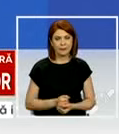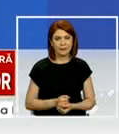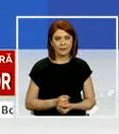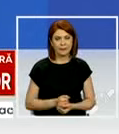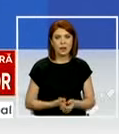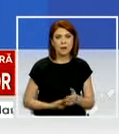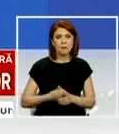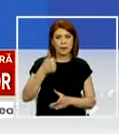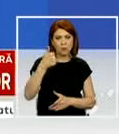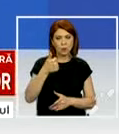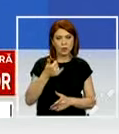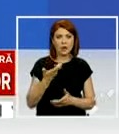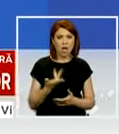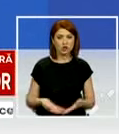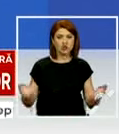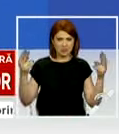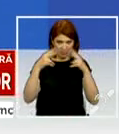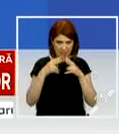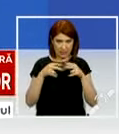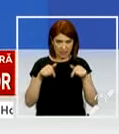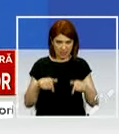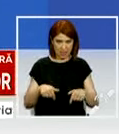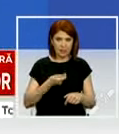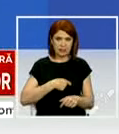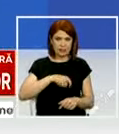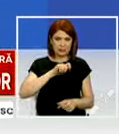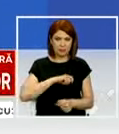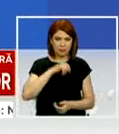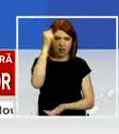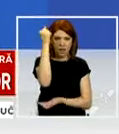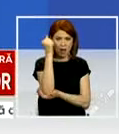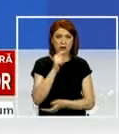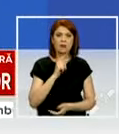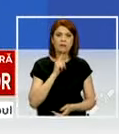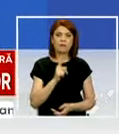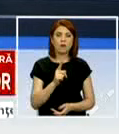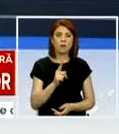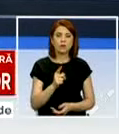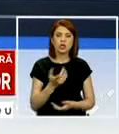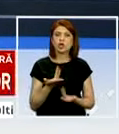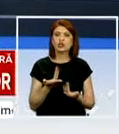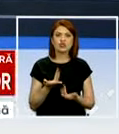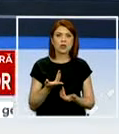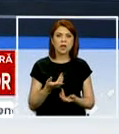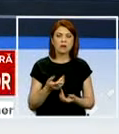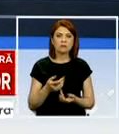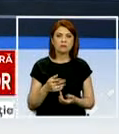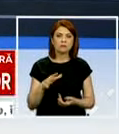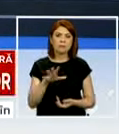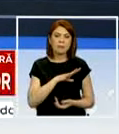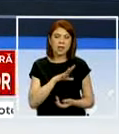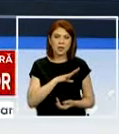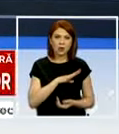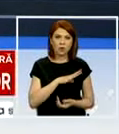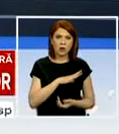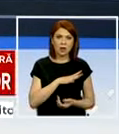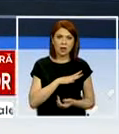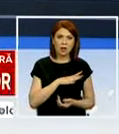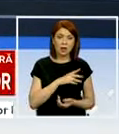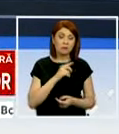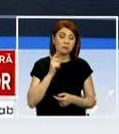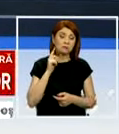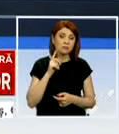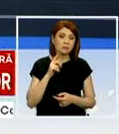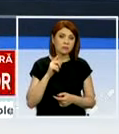În primul rând, la acest summit vom defini ce amenințări înfruntăm,